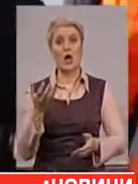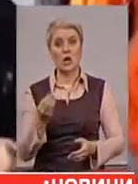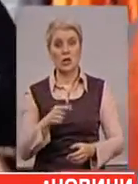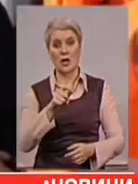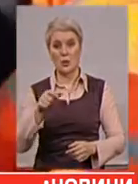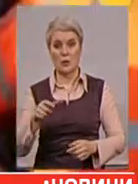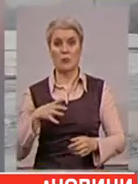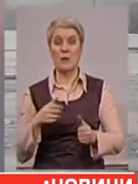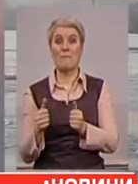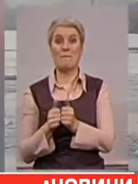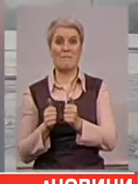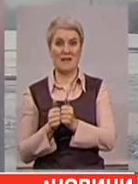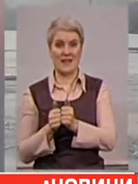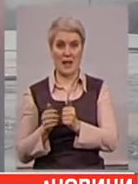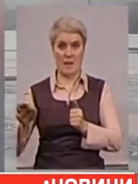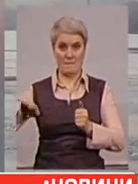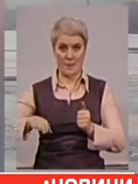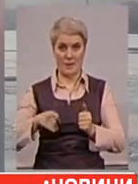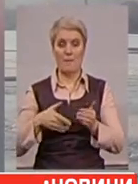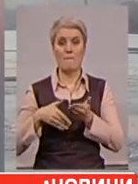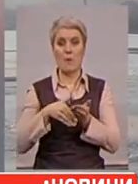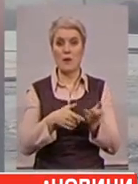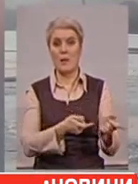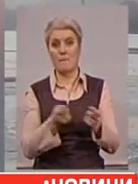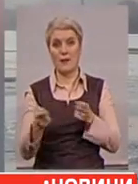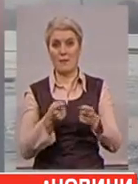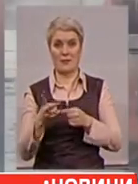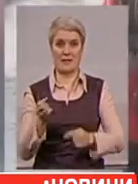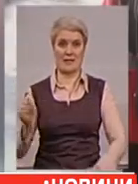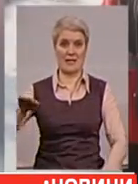допомогли перебратися на землю. Не постраждав ніхто.